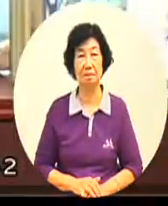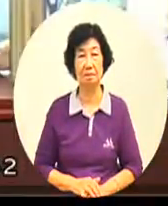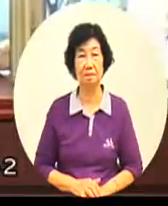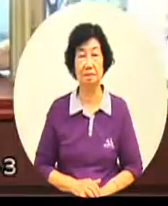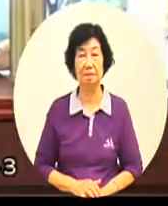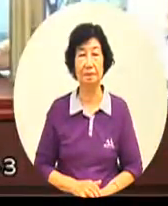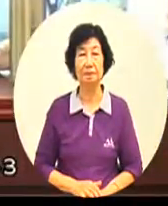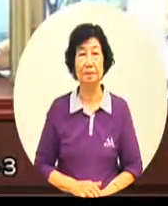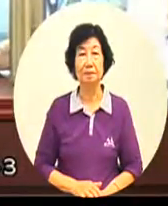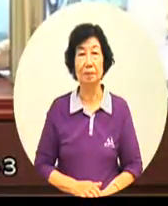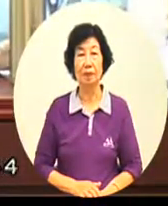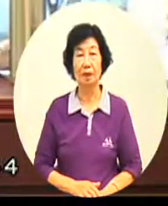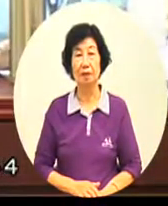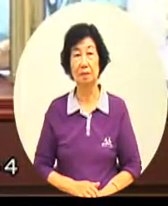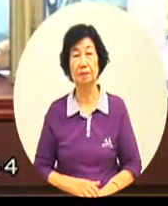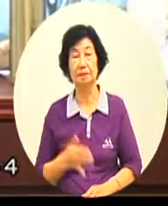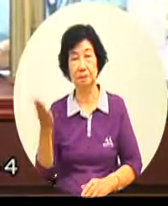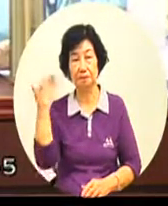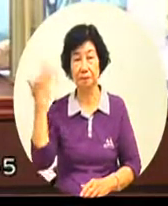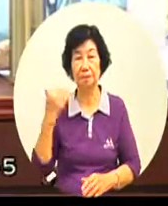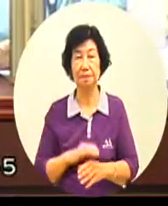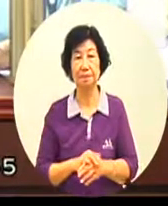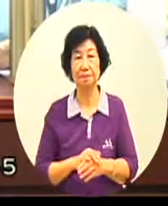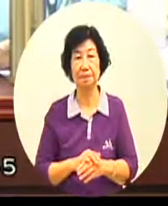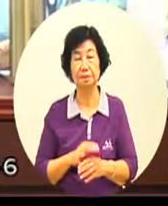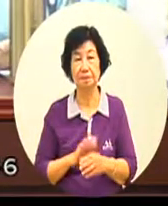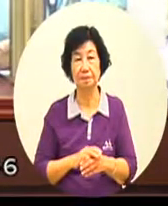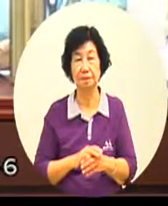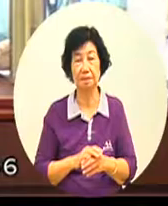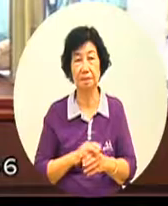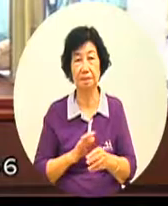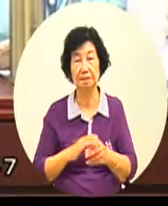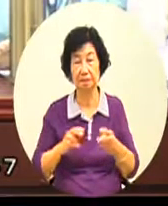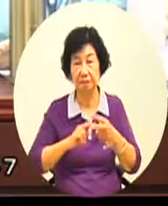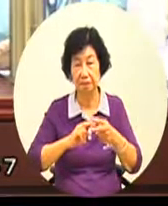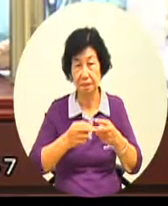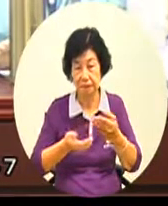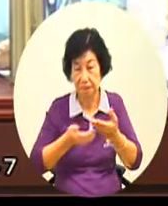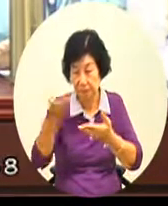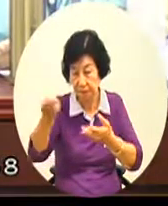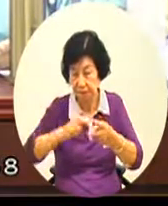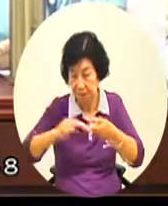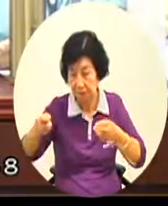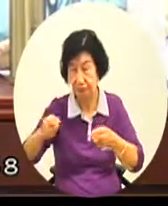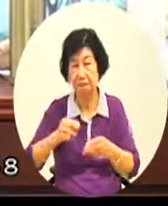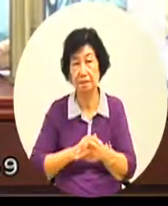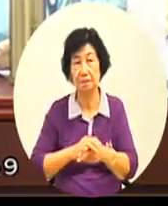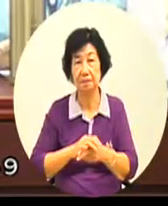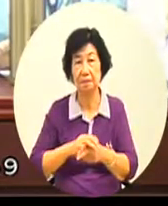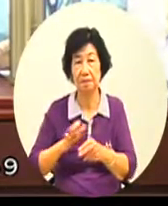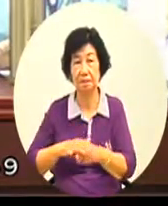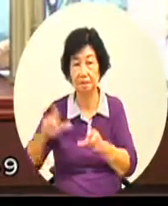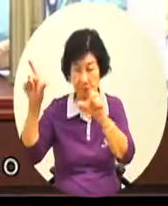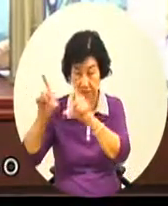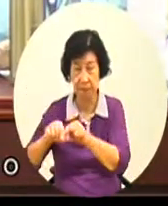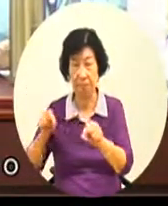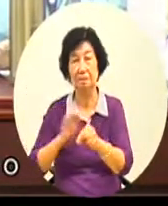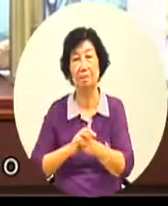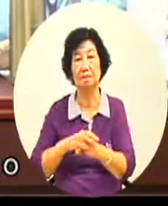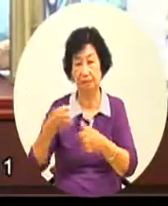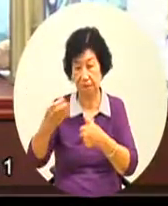其实我们在之前我们有发文给各局处， 你是不是按照我所说的告诉我，这些你要不要开